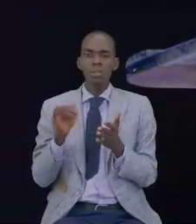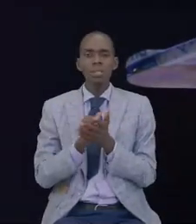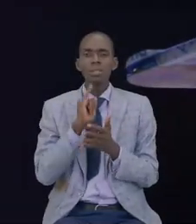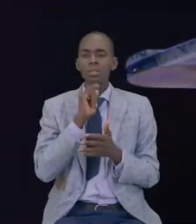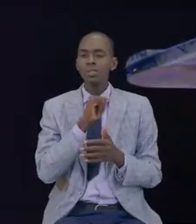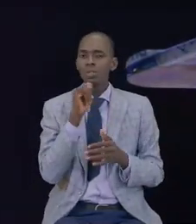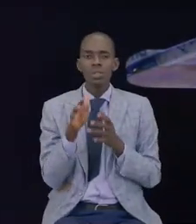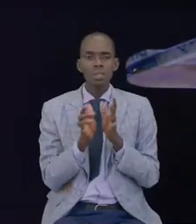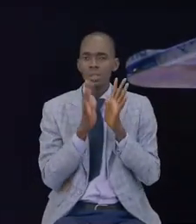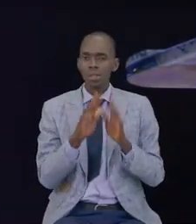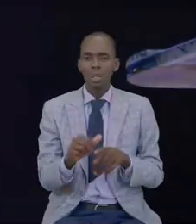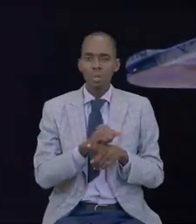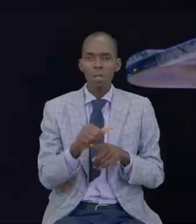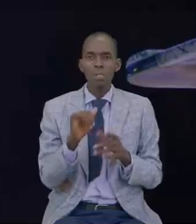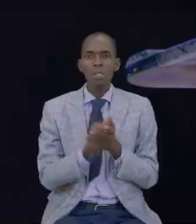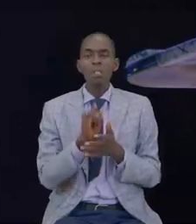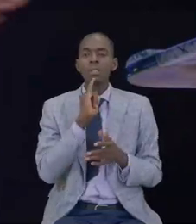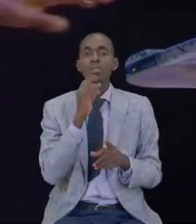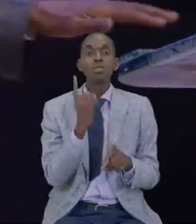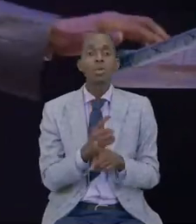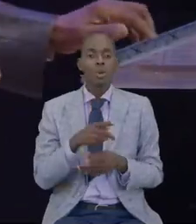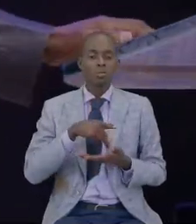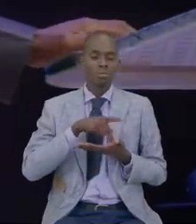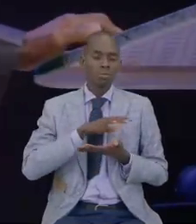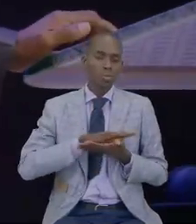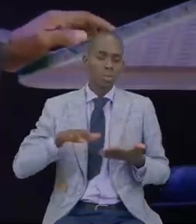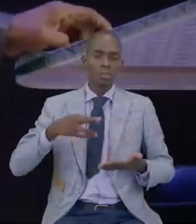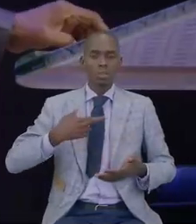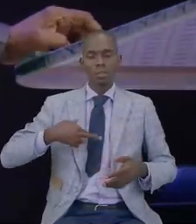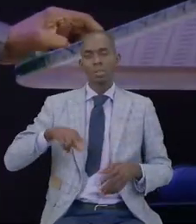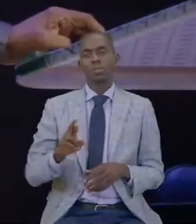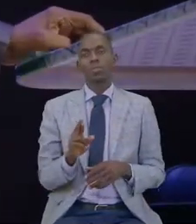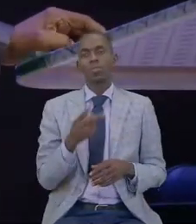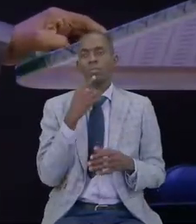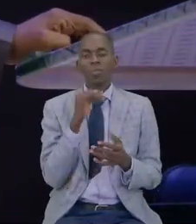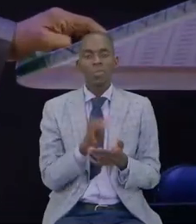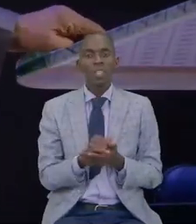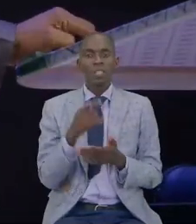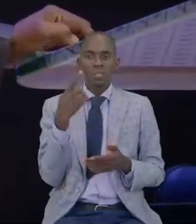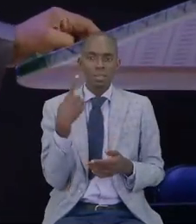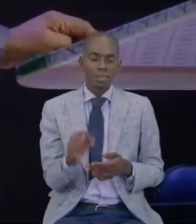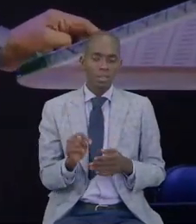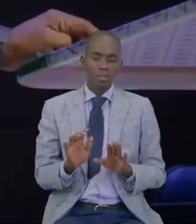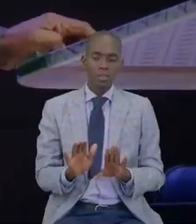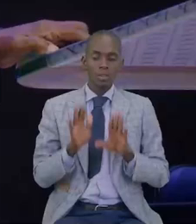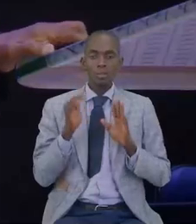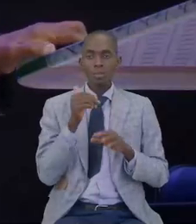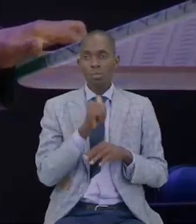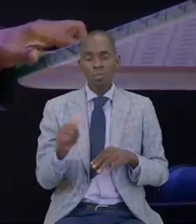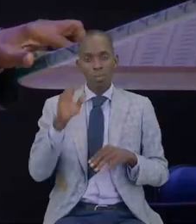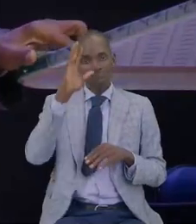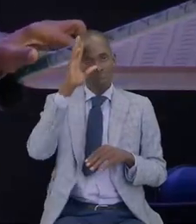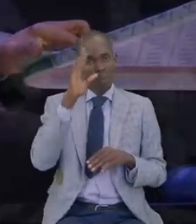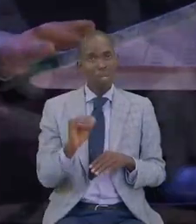Ça, c'est la religion. Et de la crainte des hommes tend un piège. Mais celui qui se confie